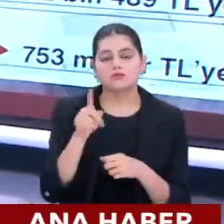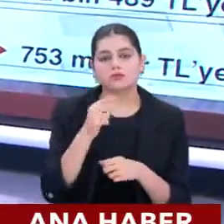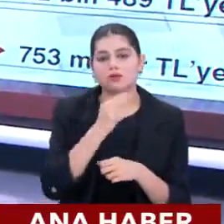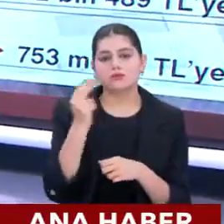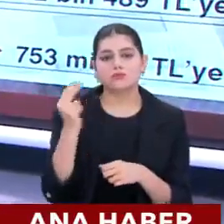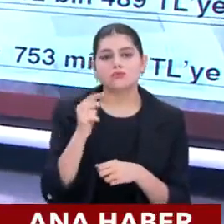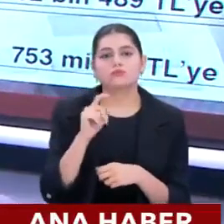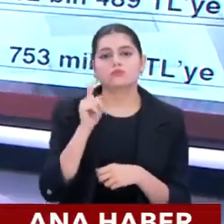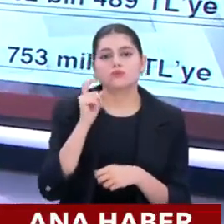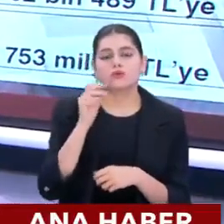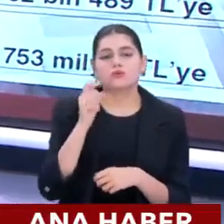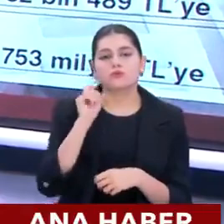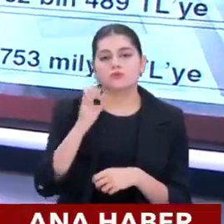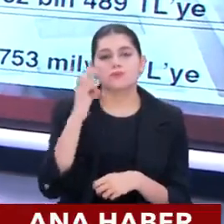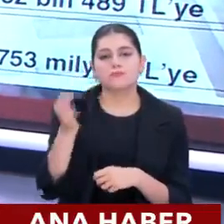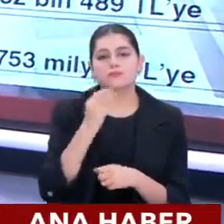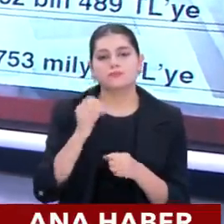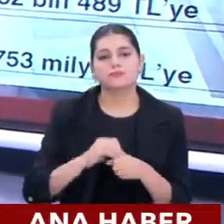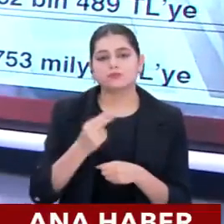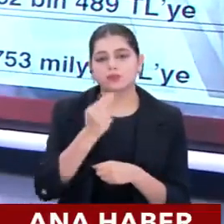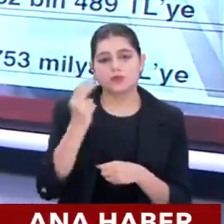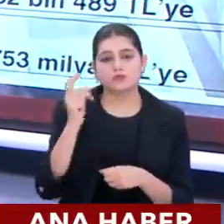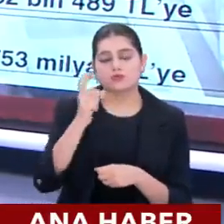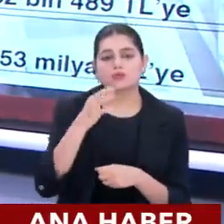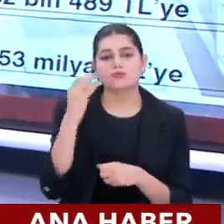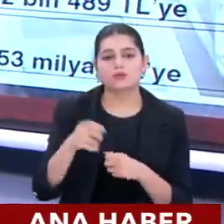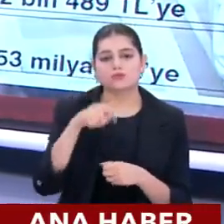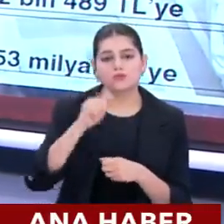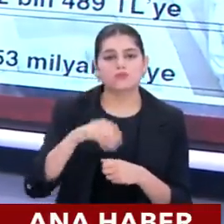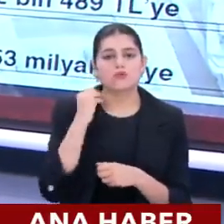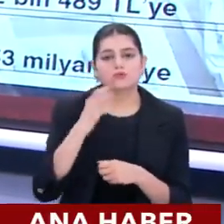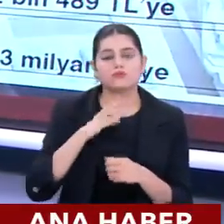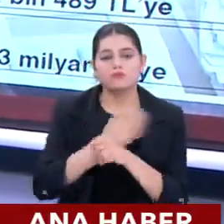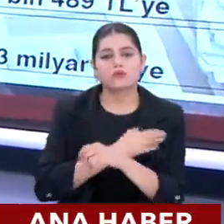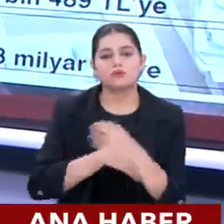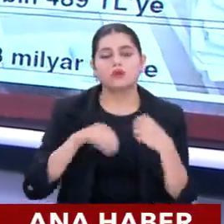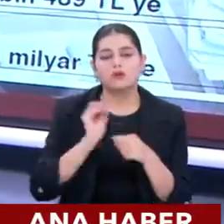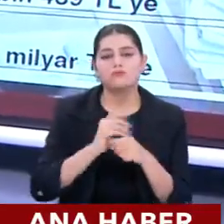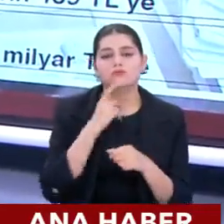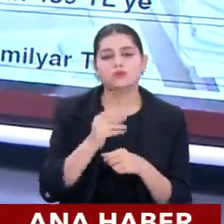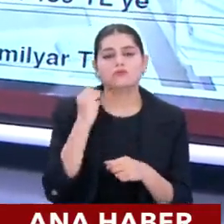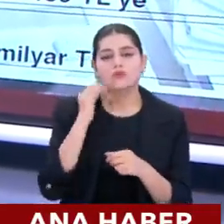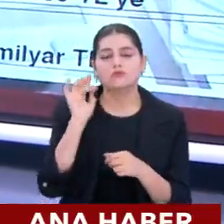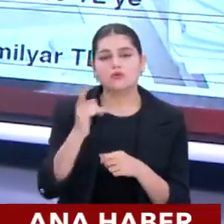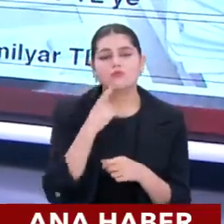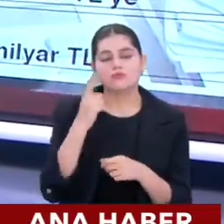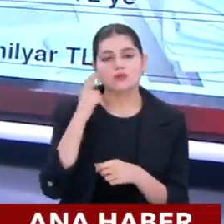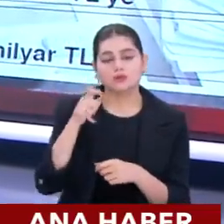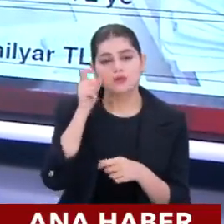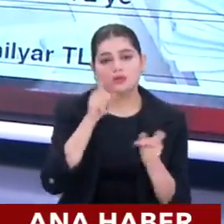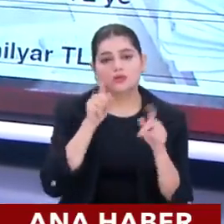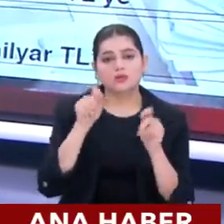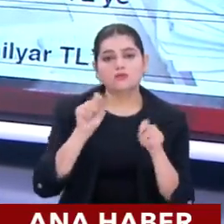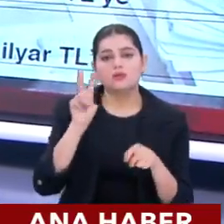milyar TL 79 Milat TL kredi kartı borcu var şu anda vatandaşın borç ortalaması da bakın dikkat